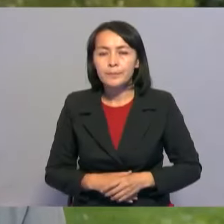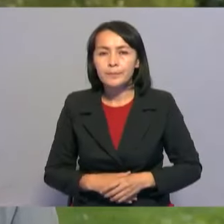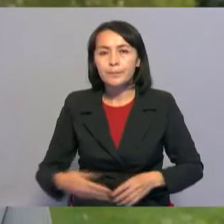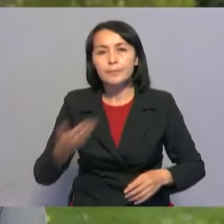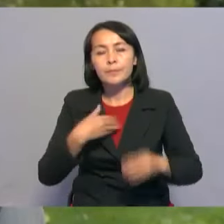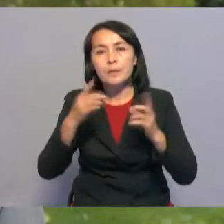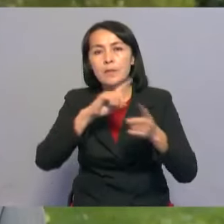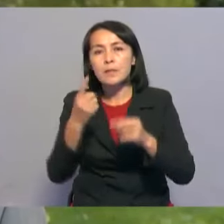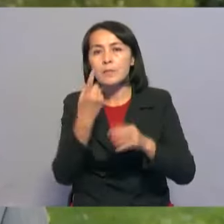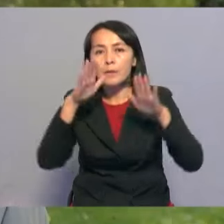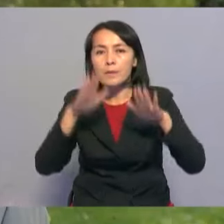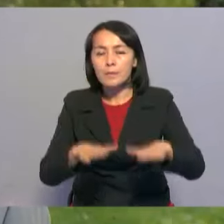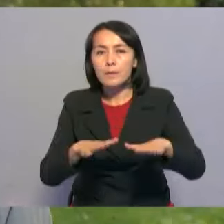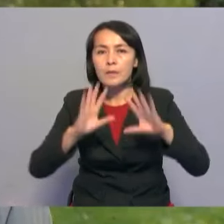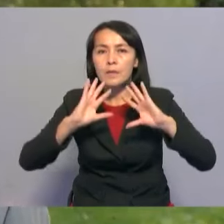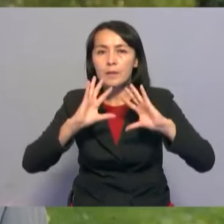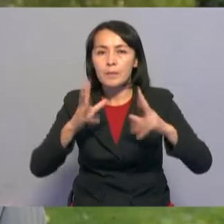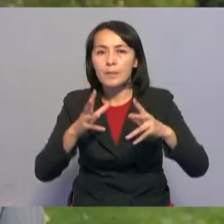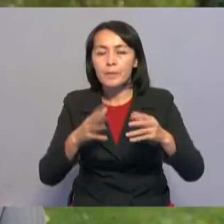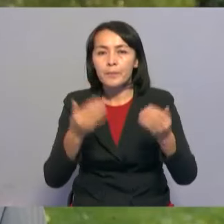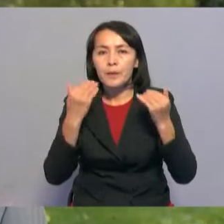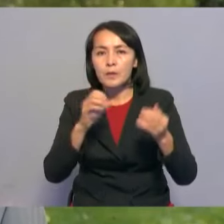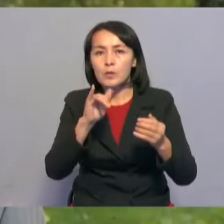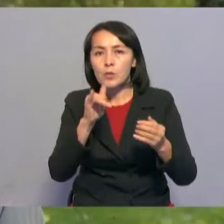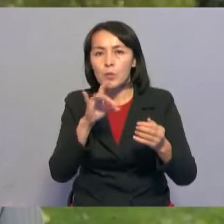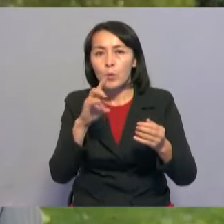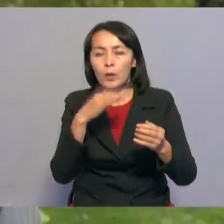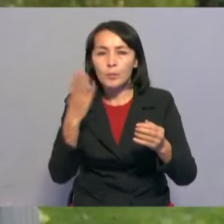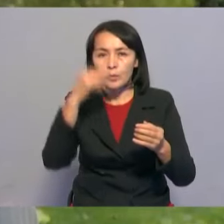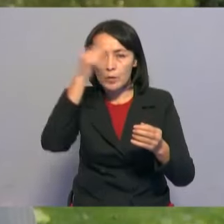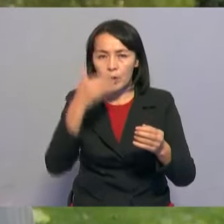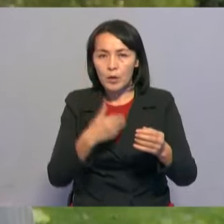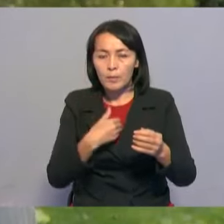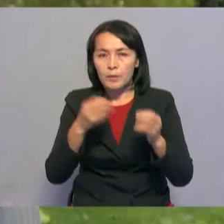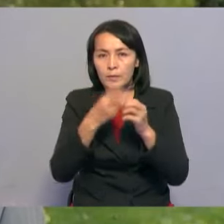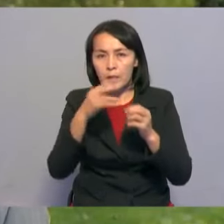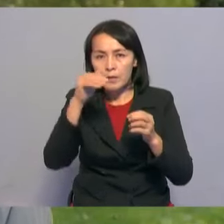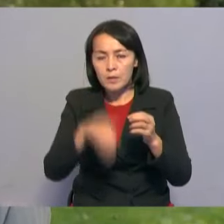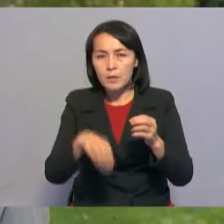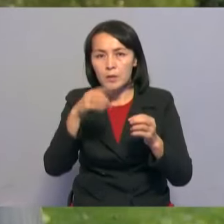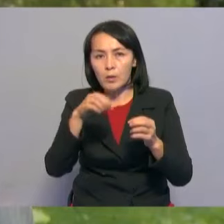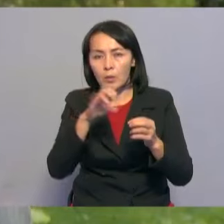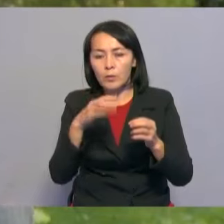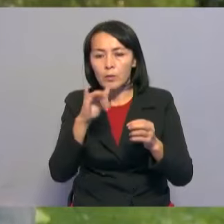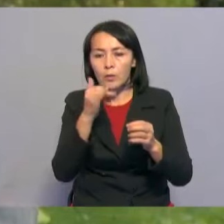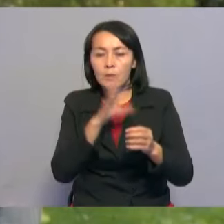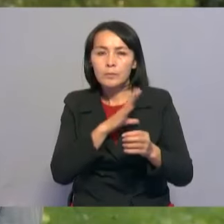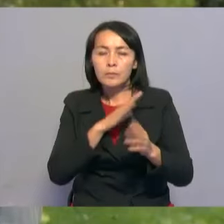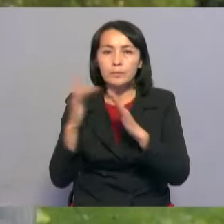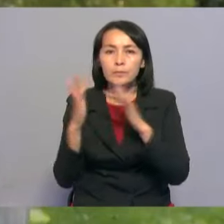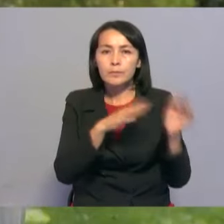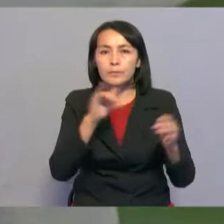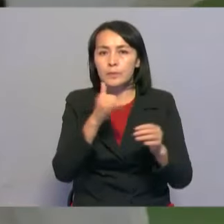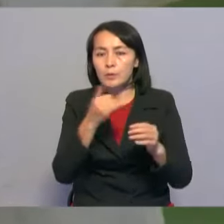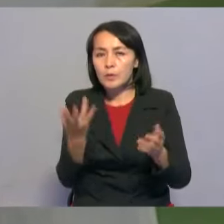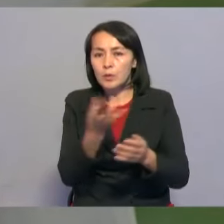Мы занимаем первое место в мире по запасам урана. В прошлом году мы добыли 12 тысяч тонн урана, природного урана.